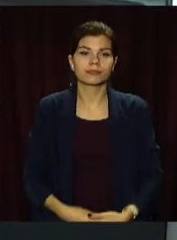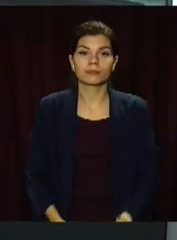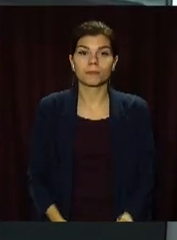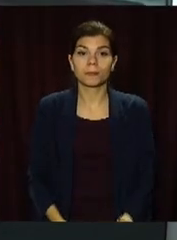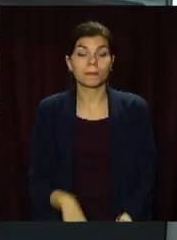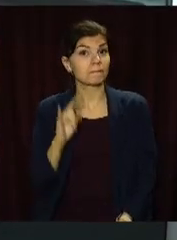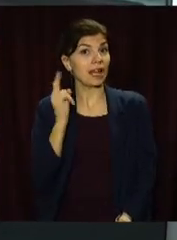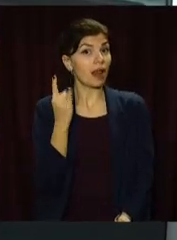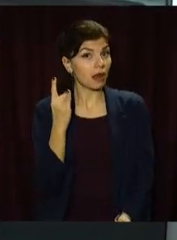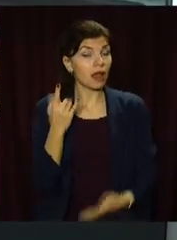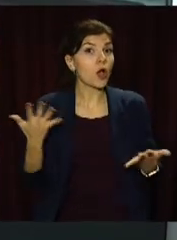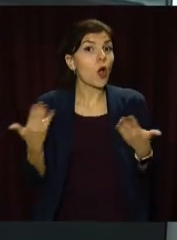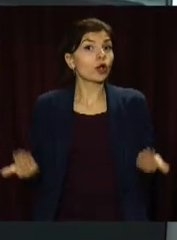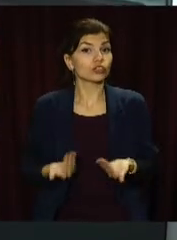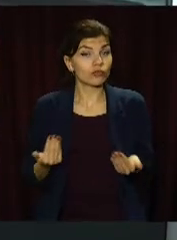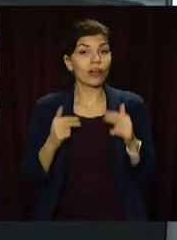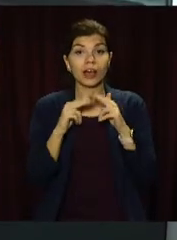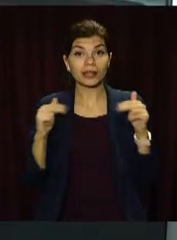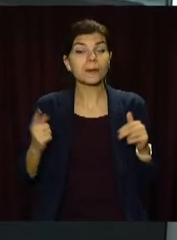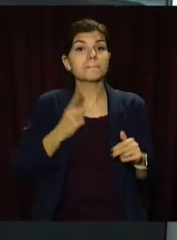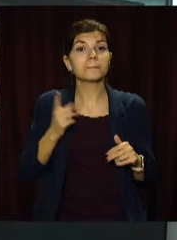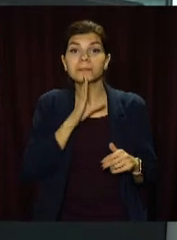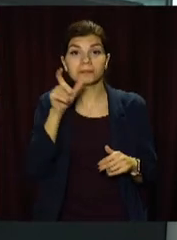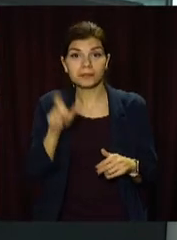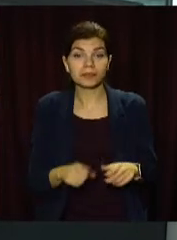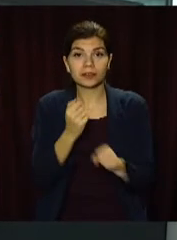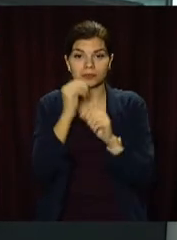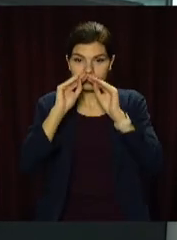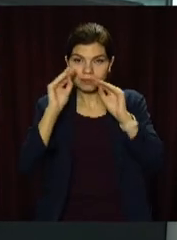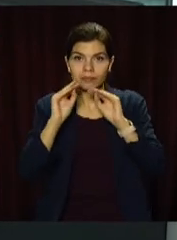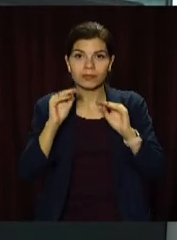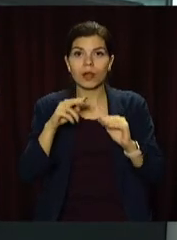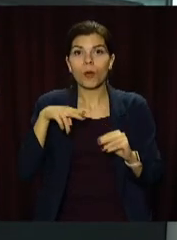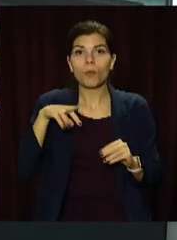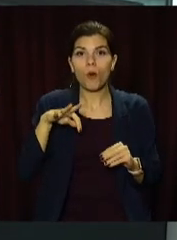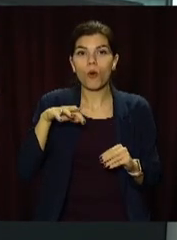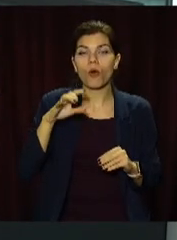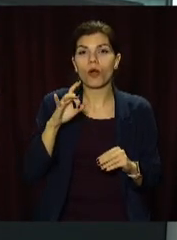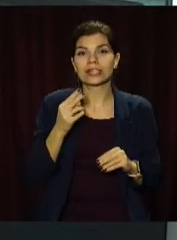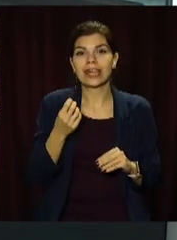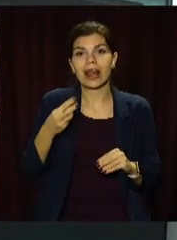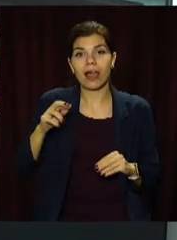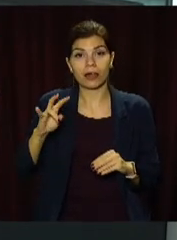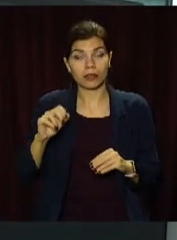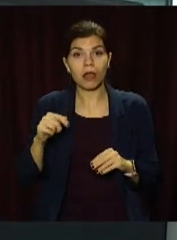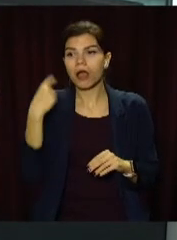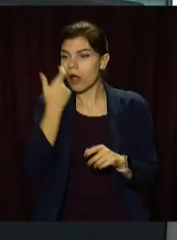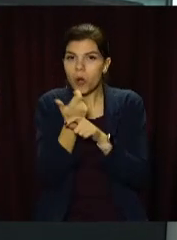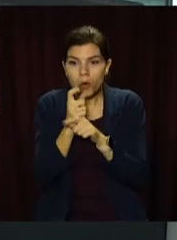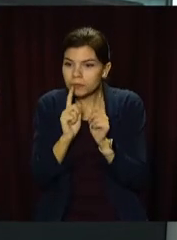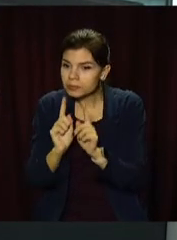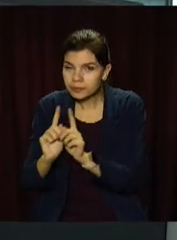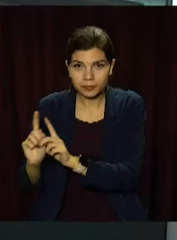Лялька, яка оживає. У Дніпрі майстриня створює порцелянових ляльок, каже, кожна унікальна. Ірина